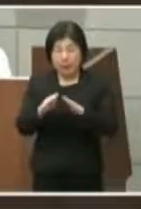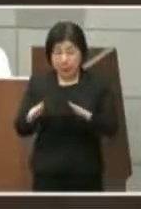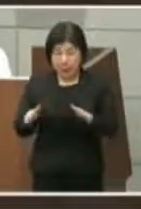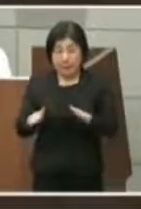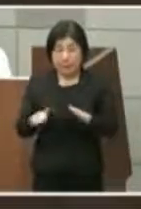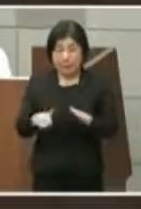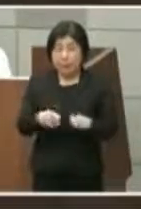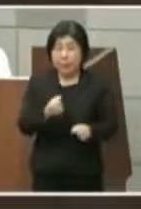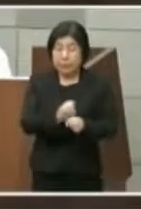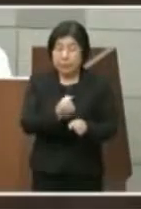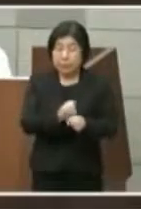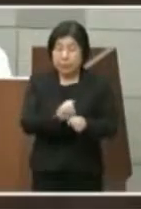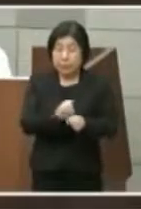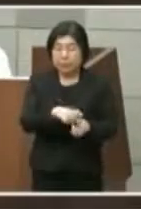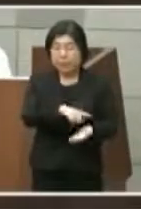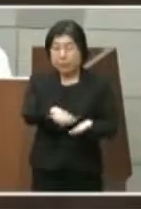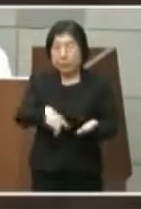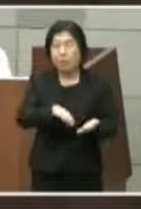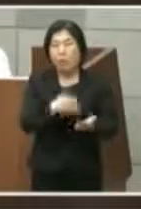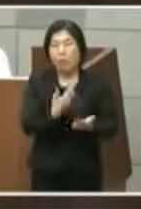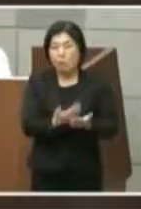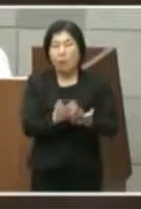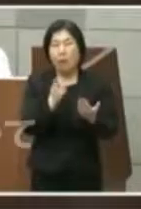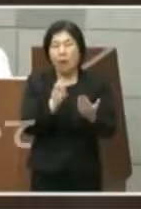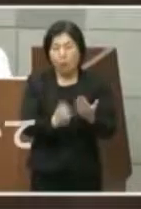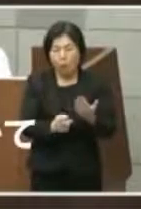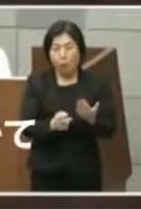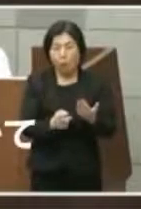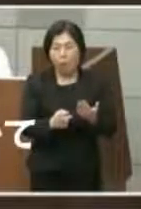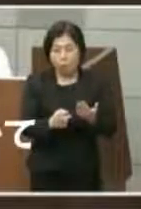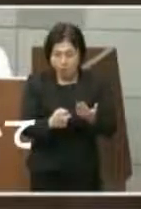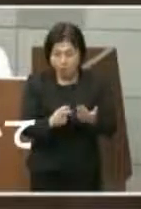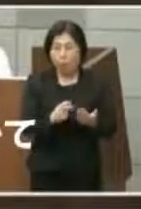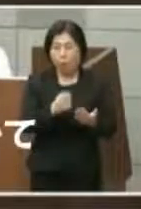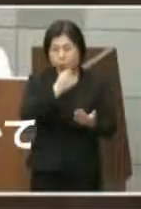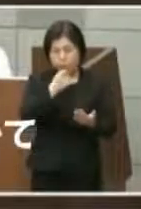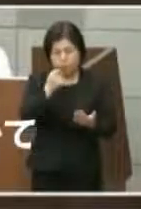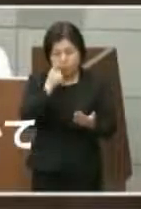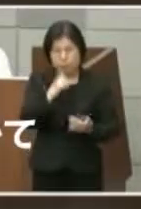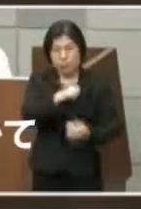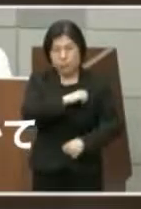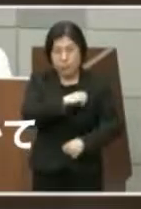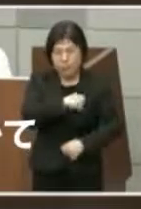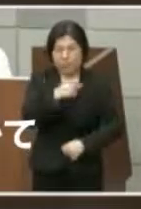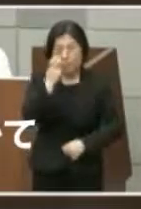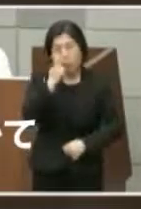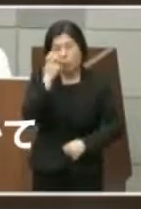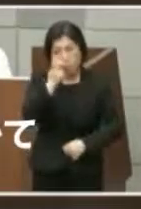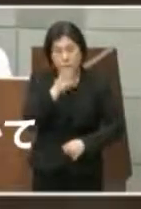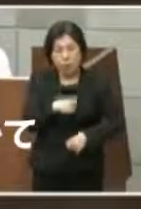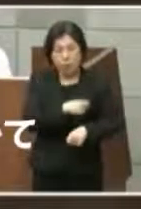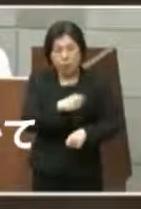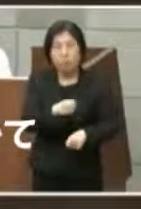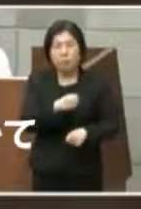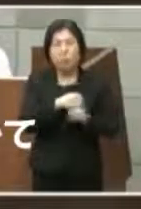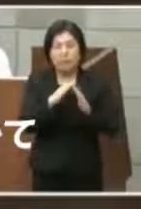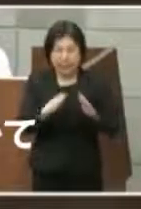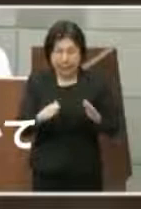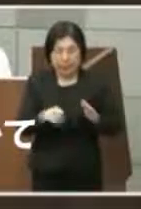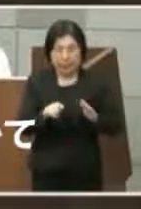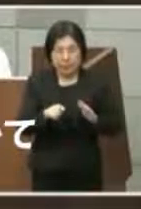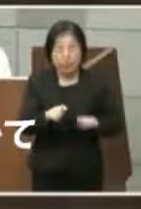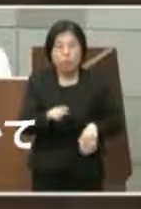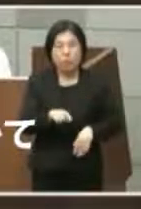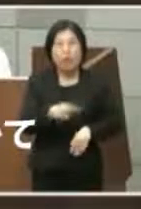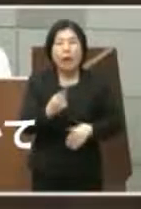ている地方税法上の守秘義務調査特別委員会、いわゆる百条委員会における各委員